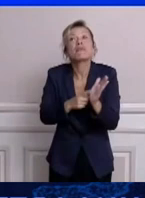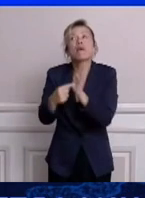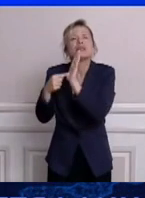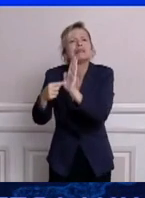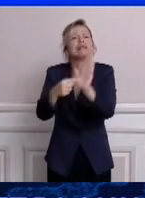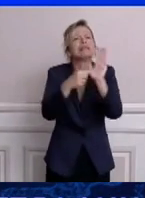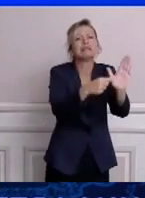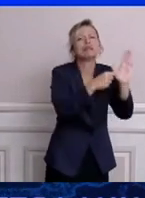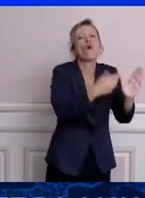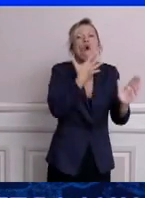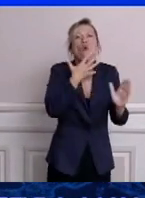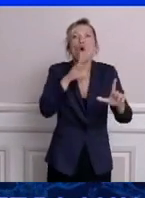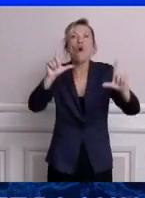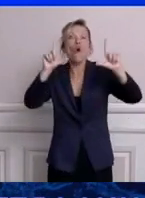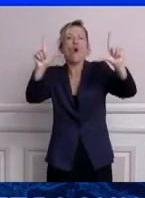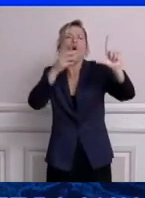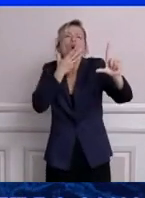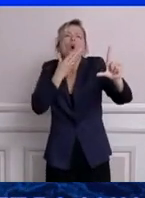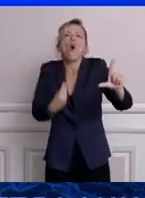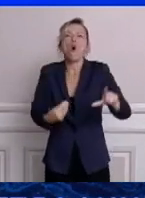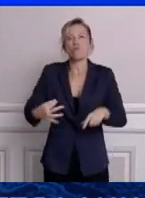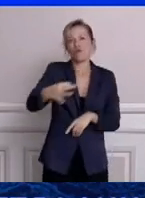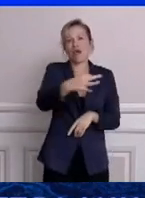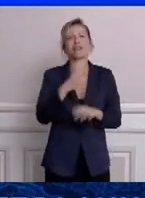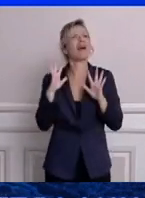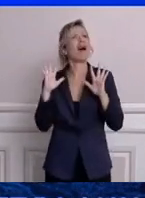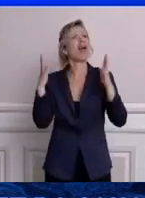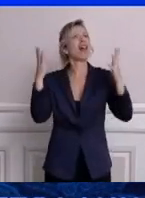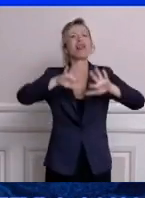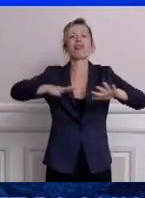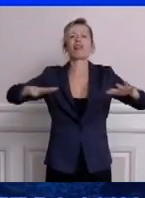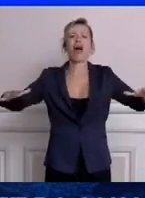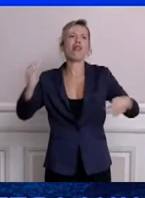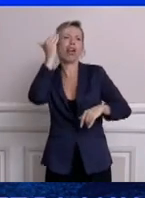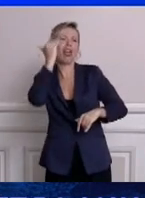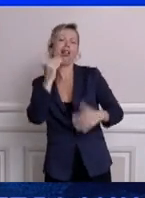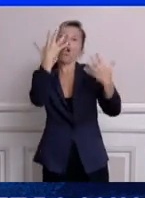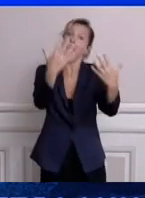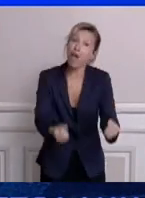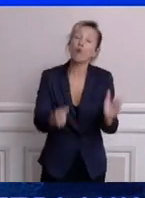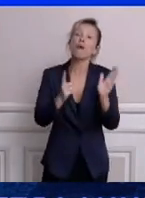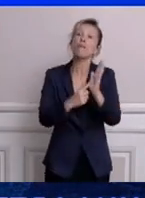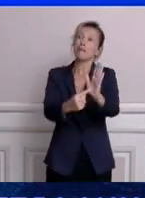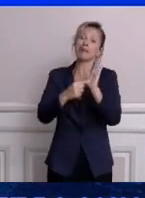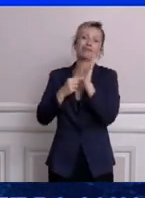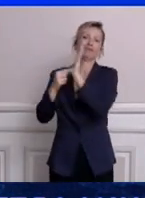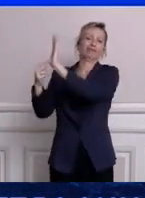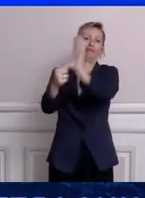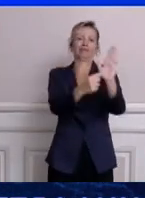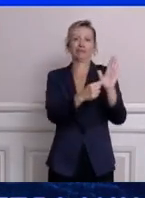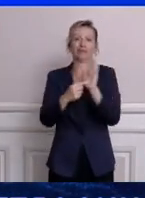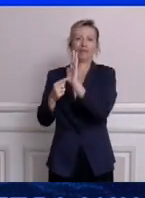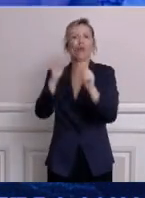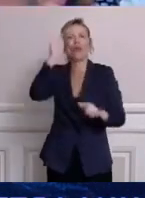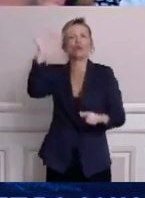ποικιλία των εικόνων του κάθε νησιού μας. Όλα αυτά θέλουμε να φωτίσουμε για να γίνει η περιφέρειά μας τόπος για να ζεις, να